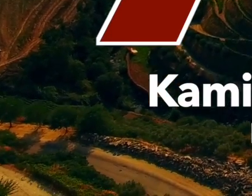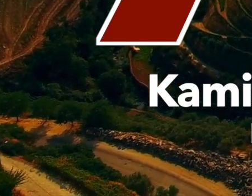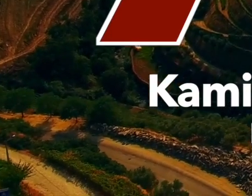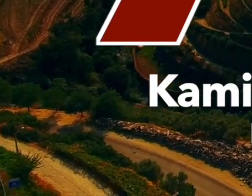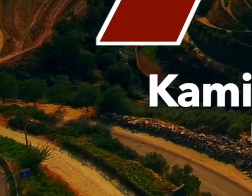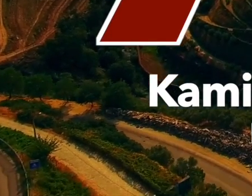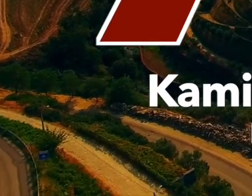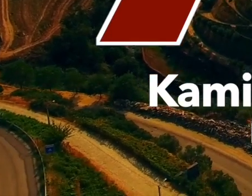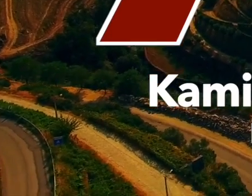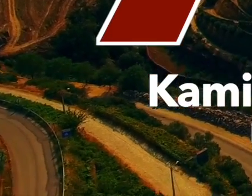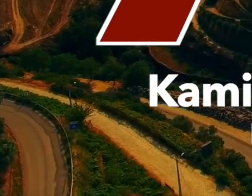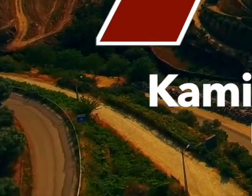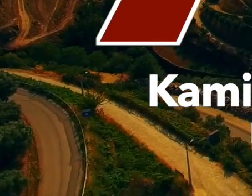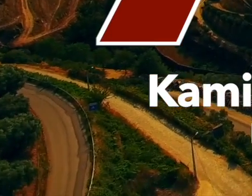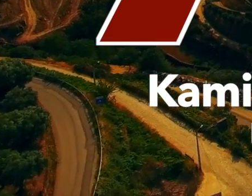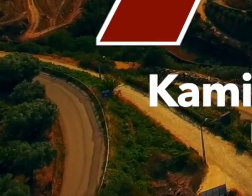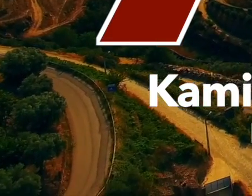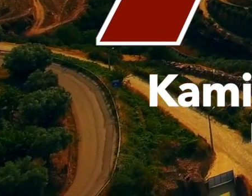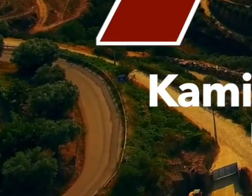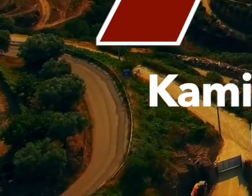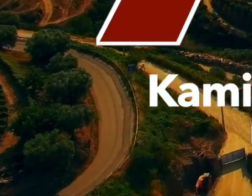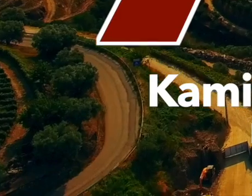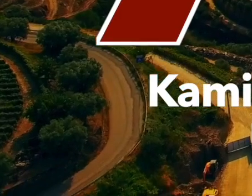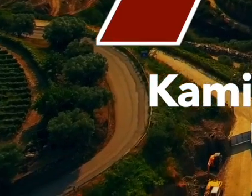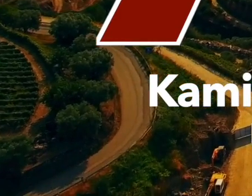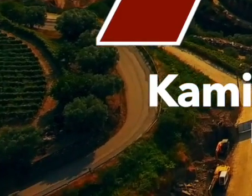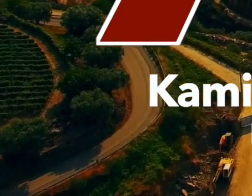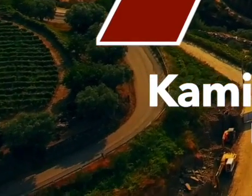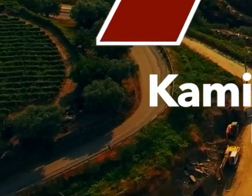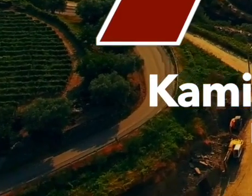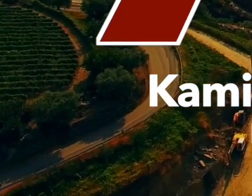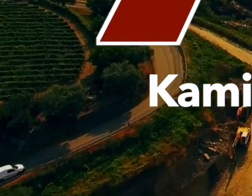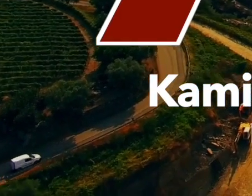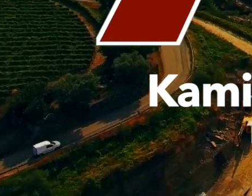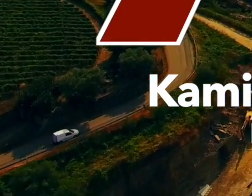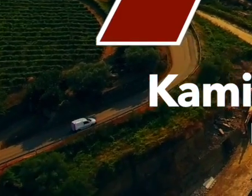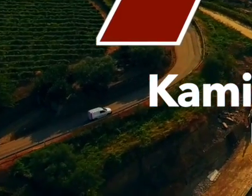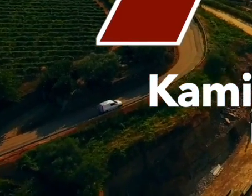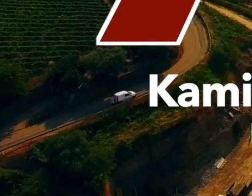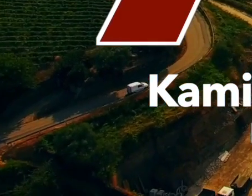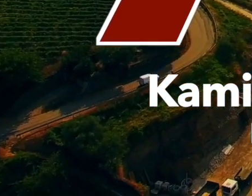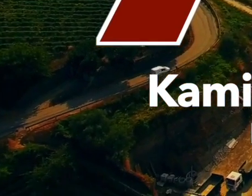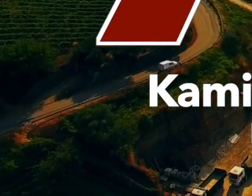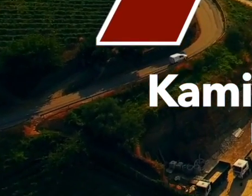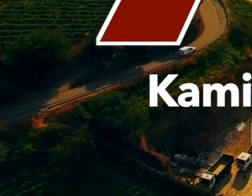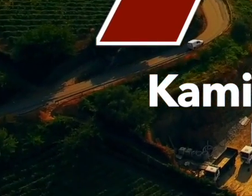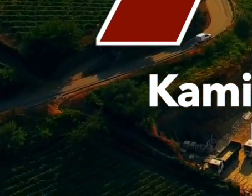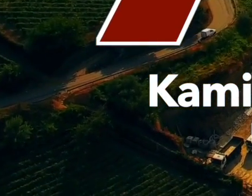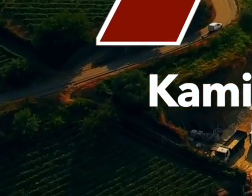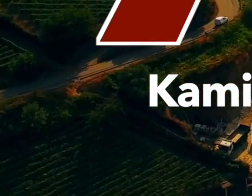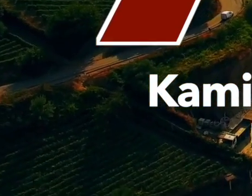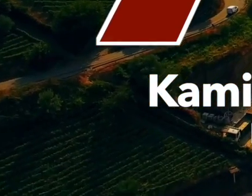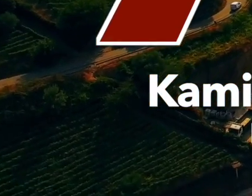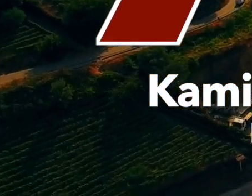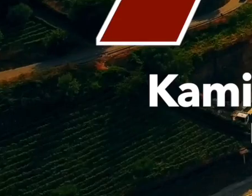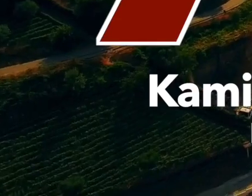Di bagian akhir akan ada doa syafaat yang mendoakan langsung permohonan atau ungkapan syukur jemaat. Saudara dapat